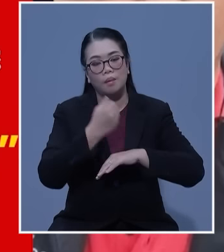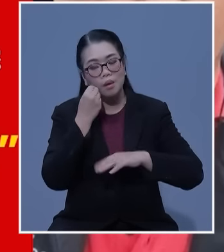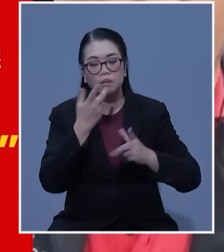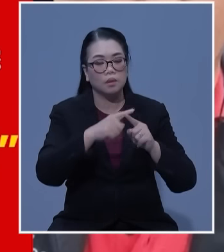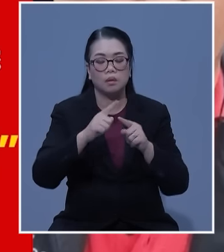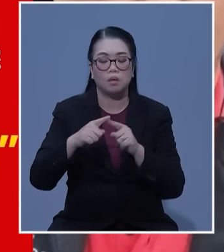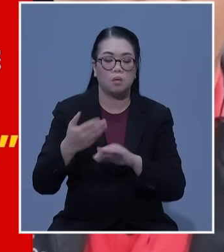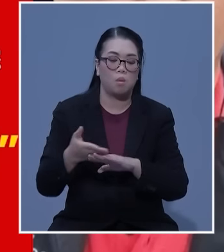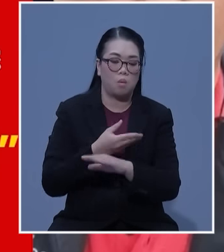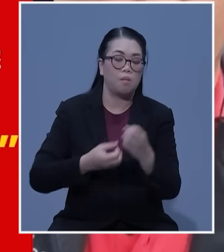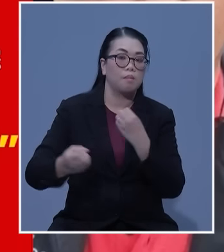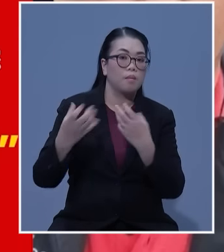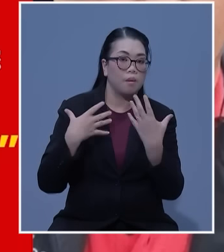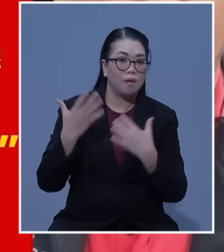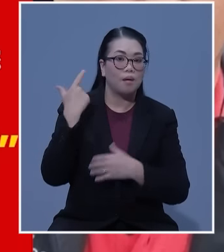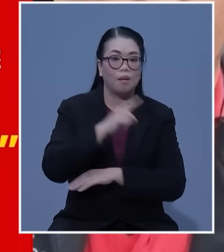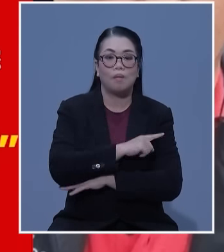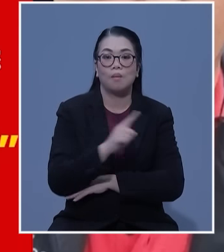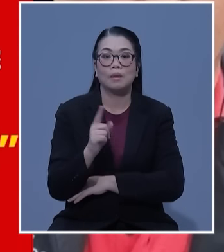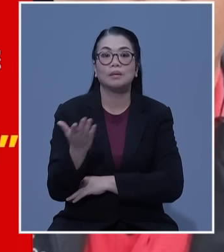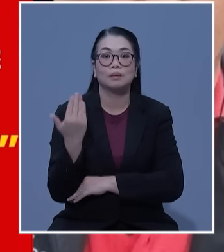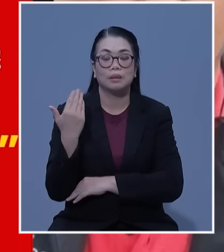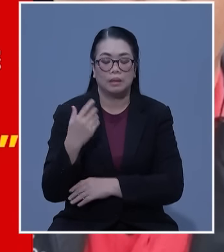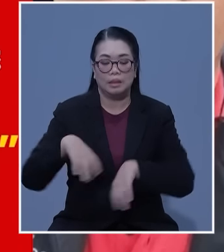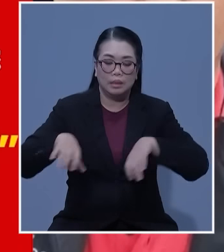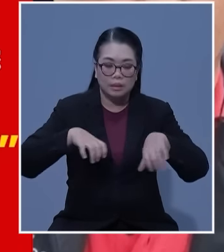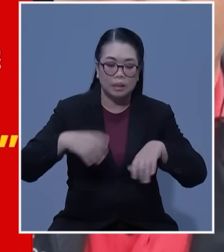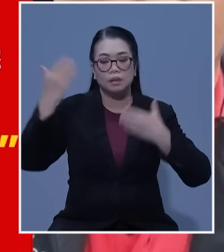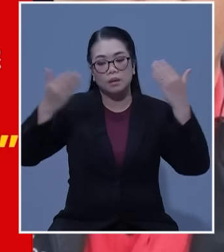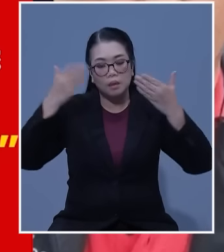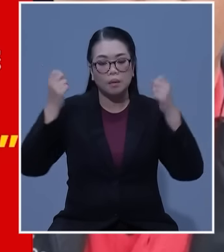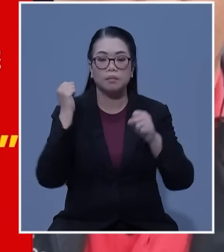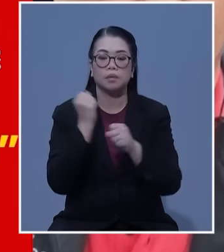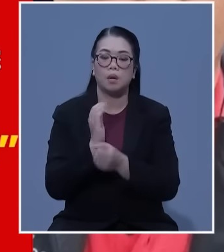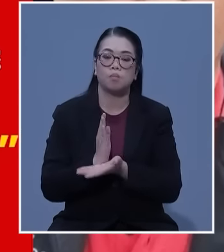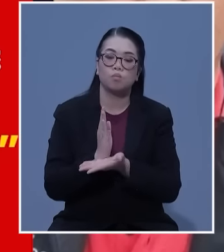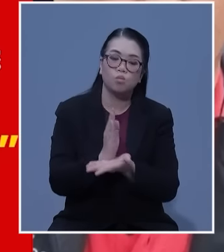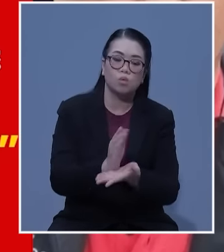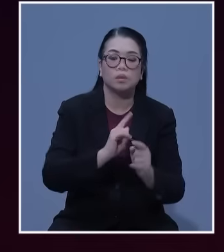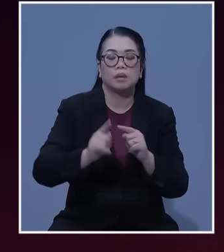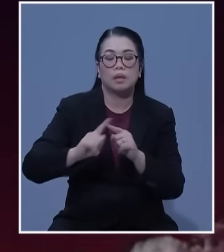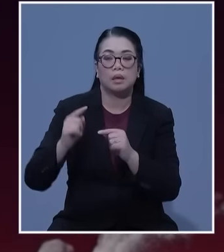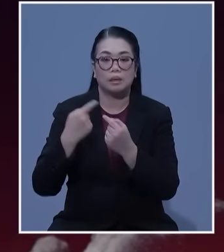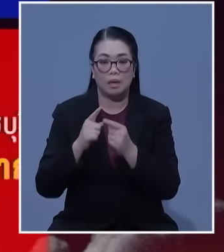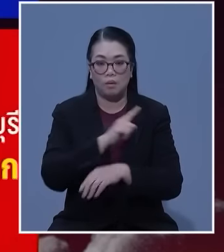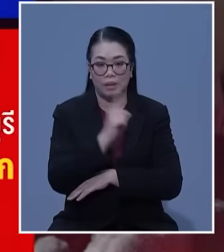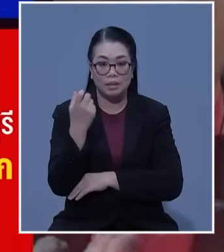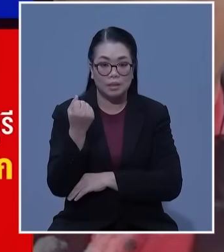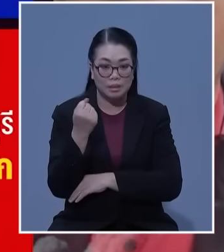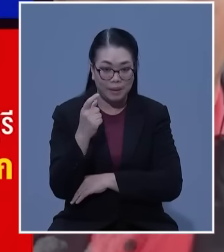รับแจ้งก่อนหน้านะครับว่าในวันดังกล่าวจะมีการจัดประเพณีททำบุญอัฐิบังหน้าเมื่อถึงวันที่ 11